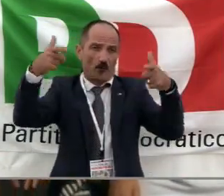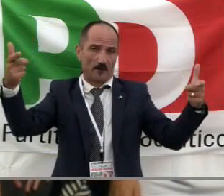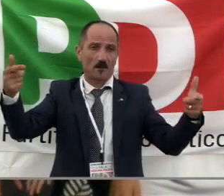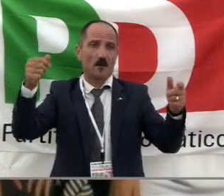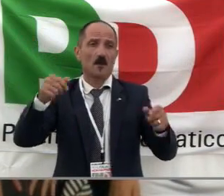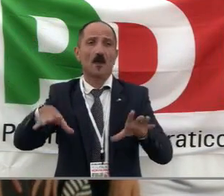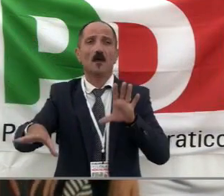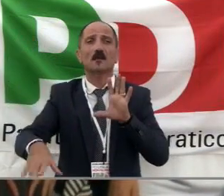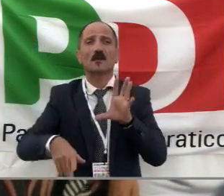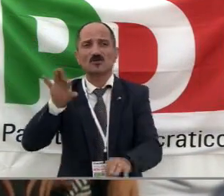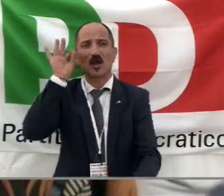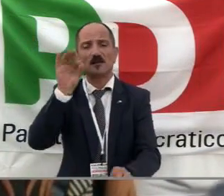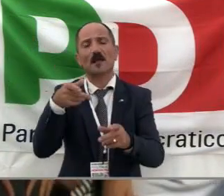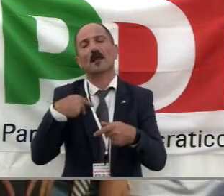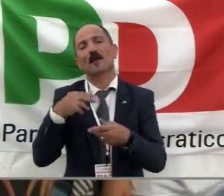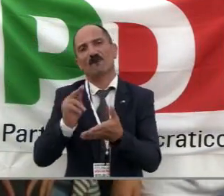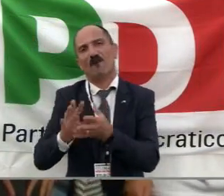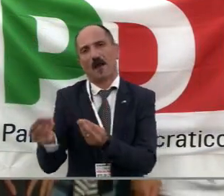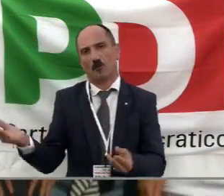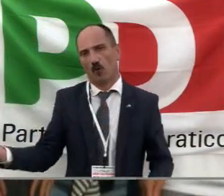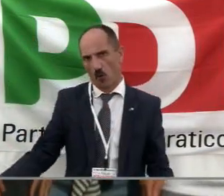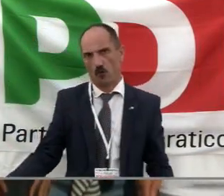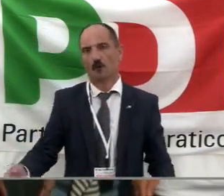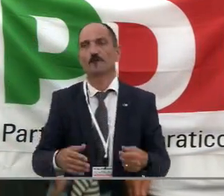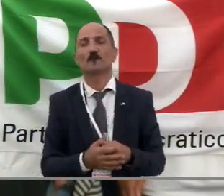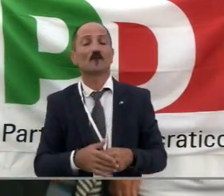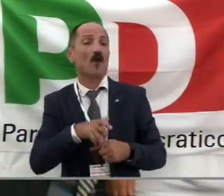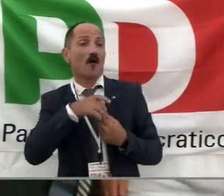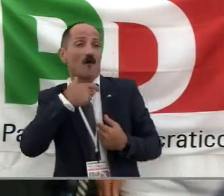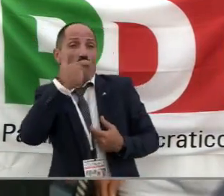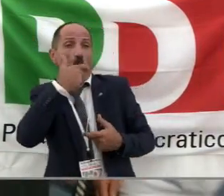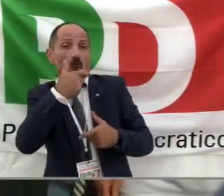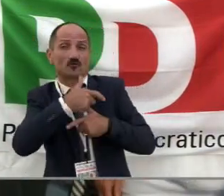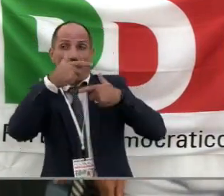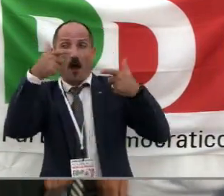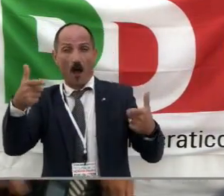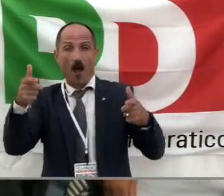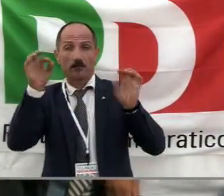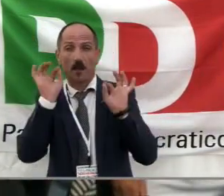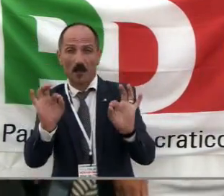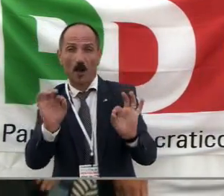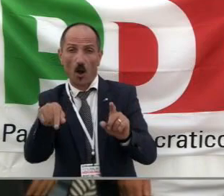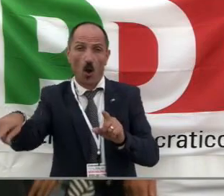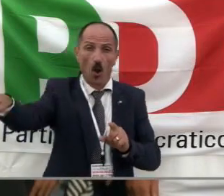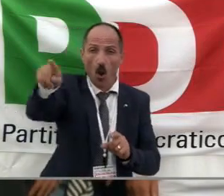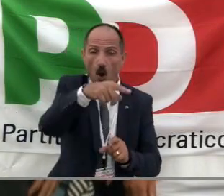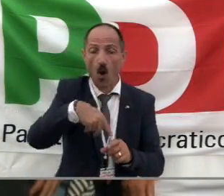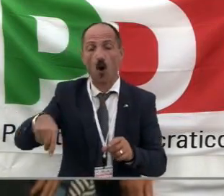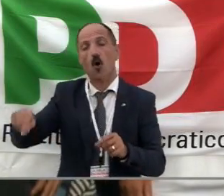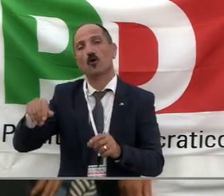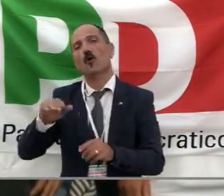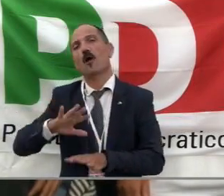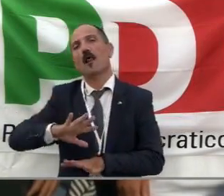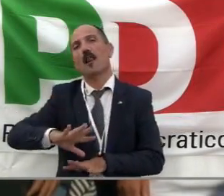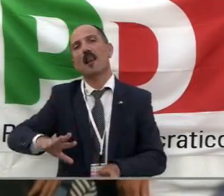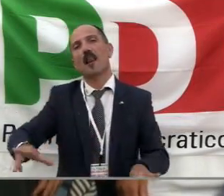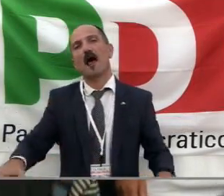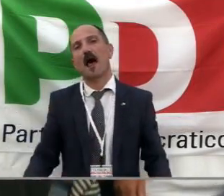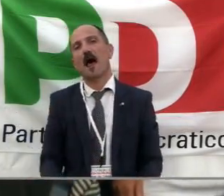scelte che stanno compiendo. Ecco perché io dico a voce alta che loro sono ladri di